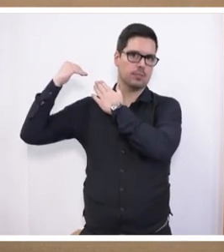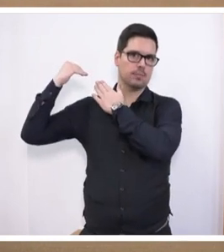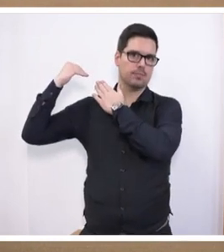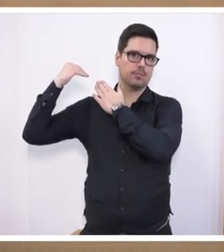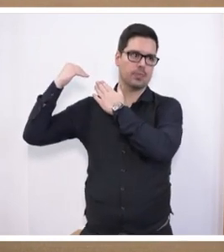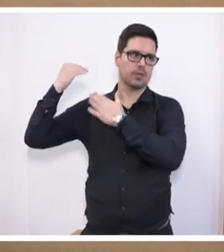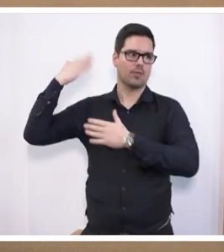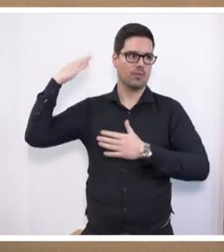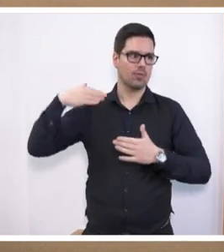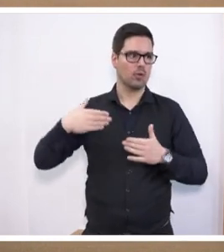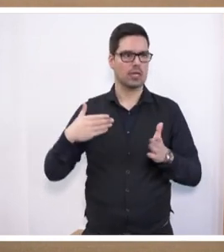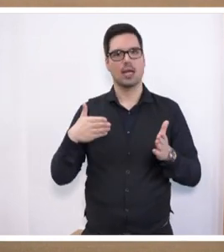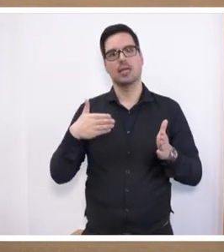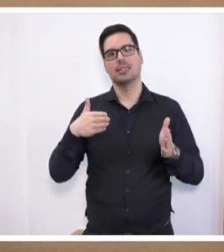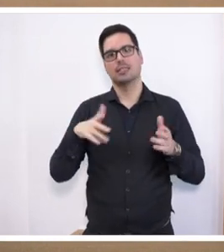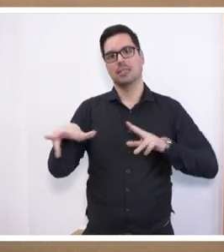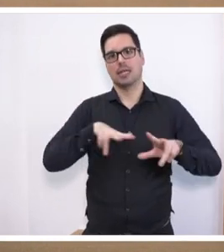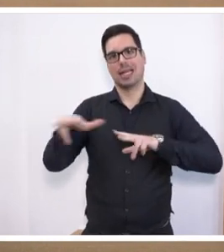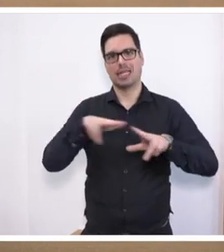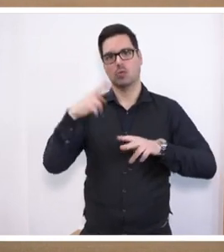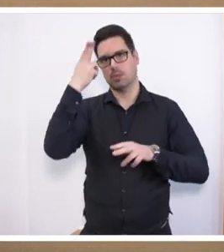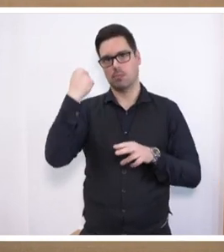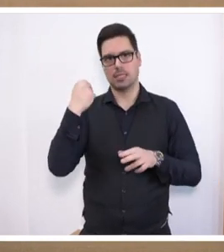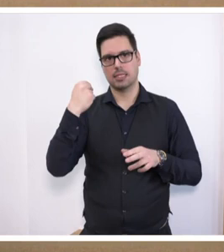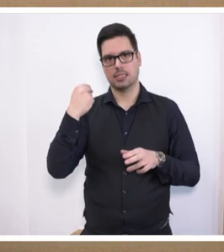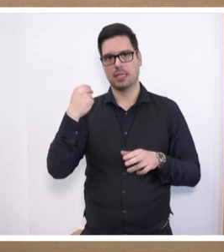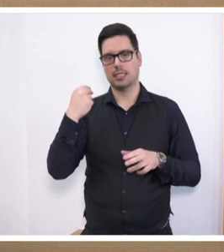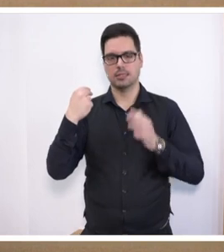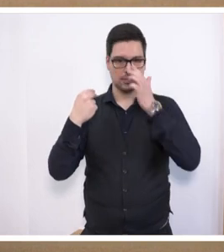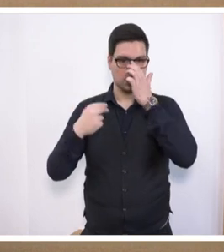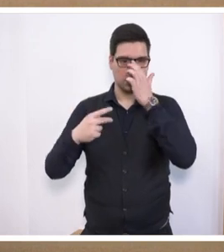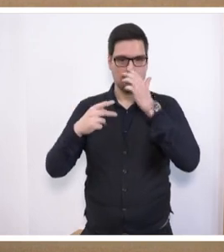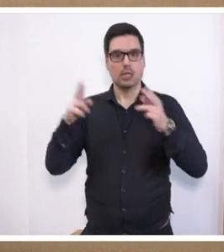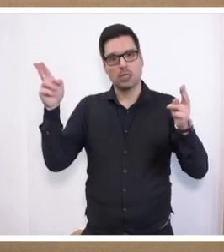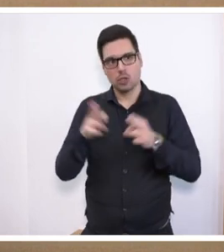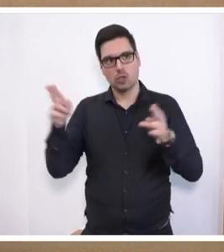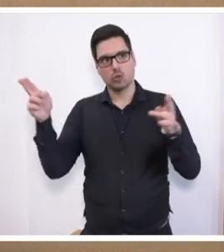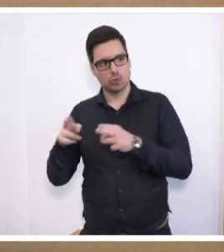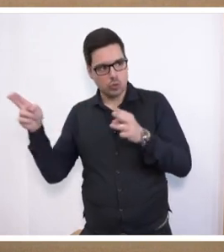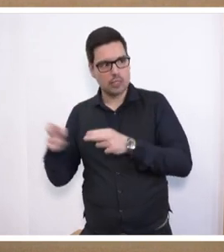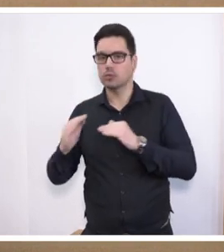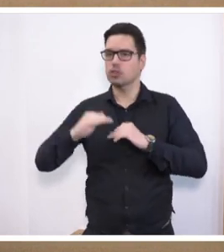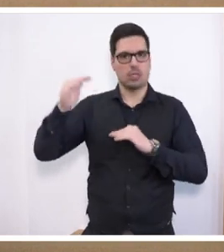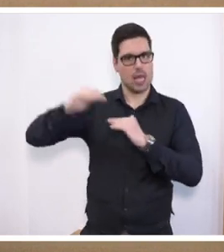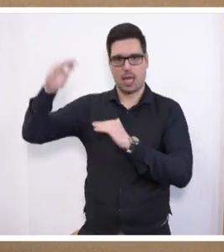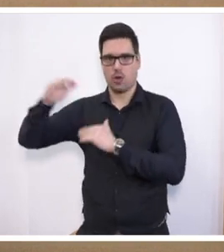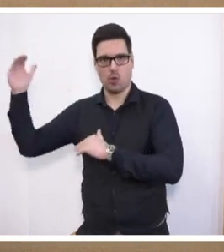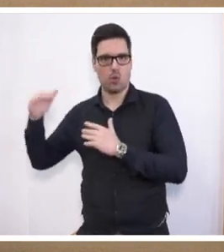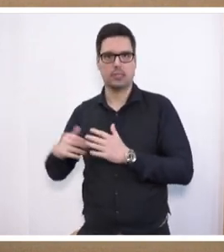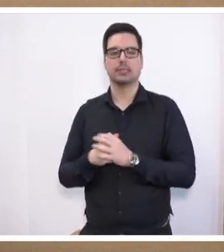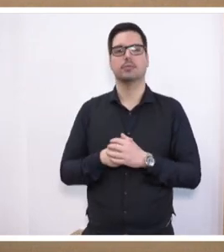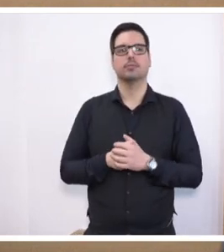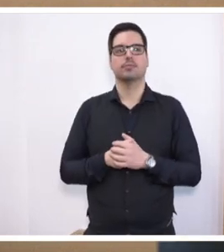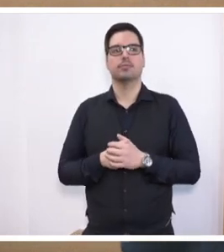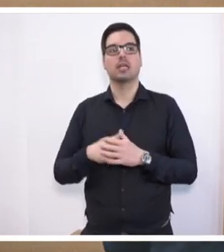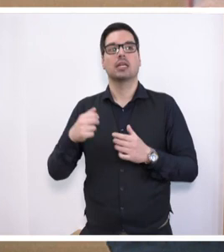vorherige Regierungen mit der Blindheitshilfe im Saarland hatten, die sie viele Jahre gekürzt und viele Jahre nicht erhöht haben.